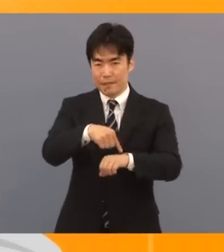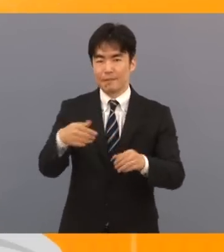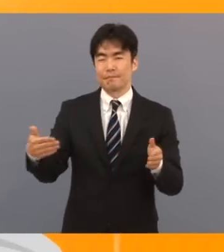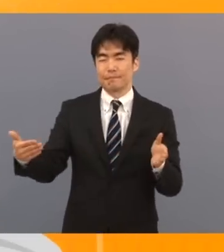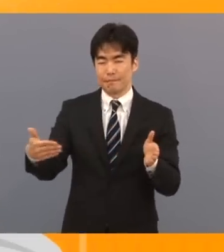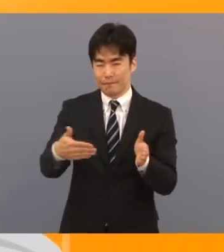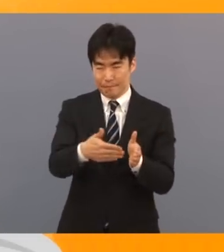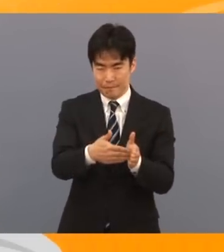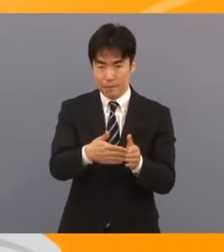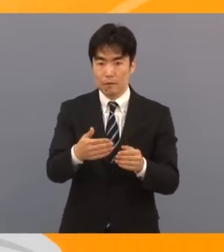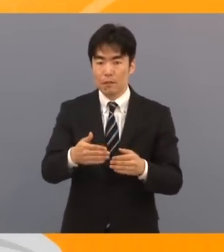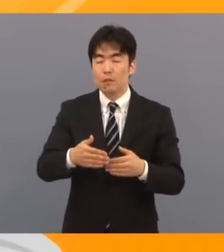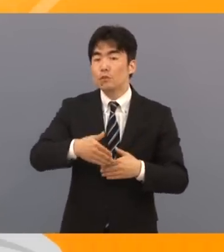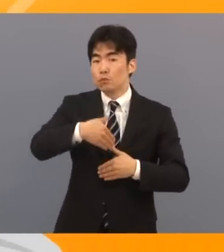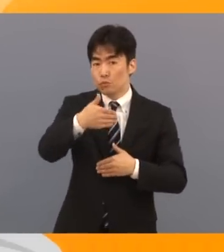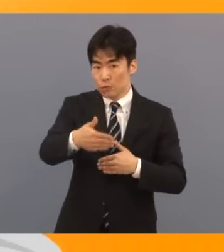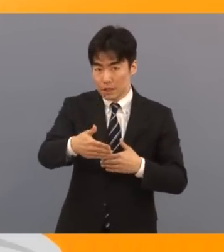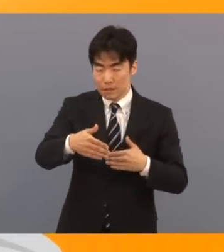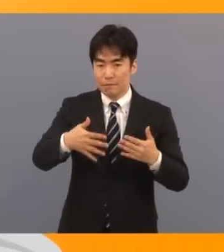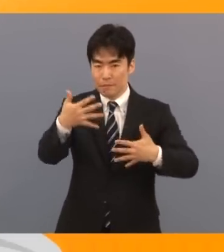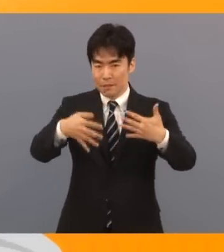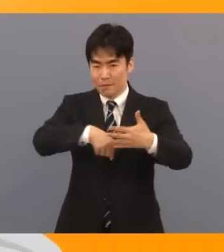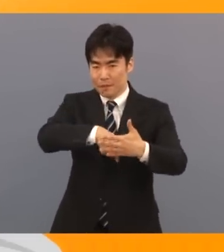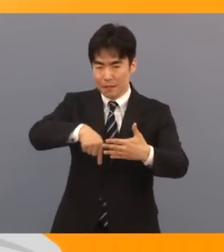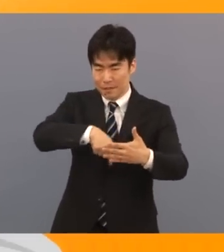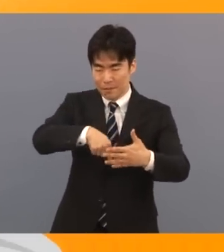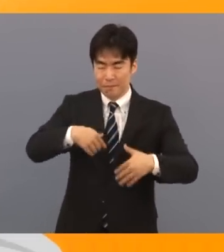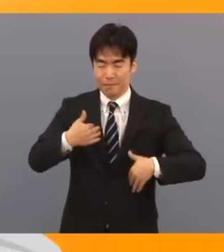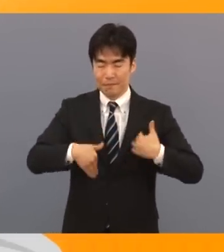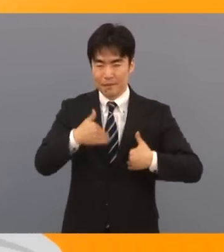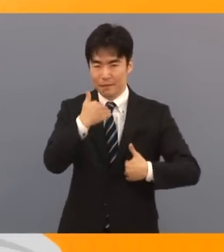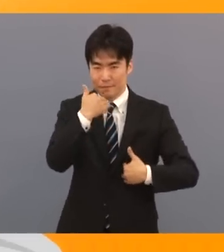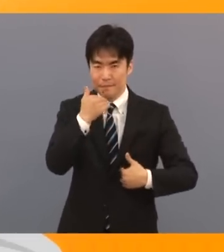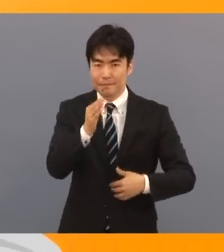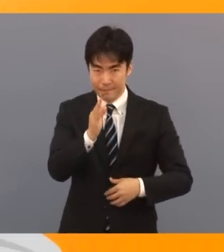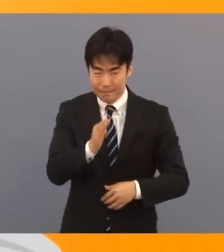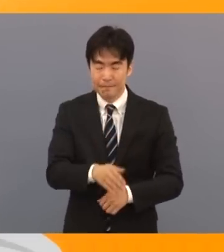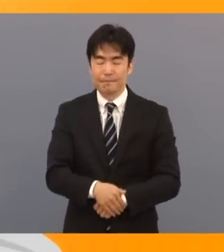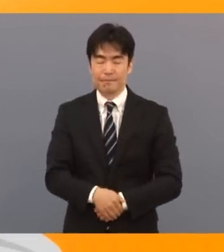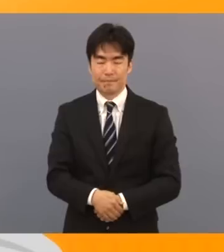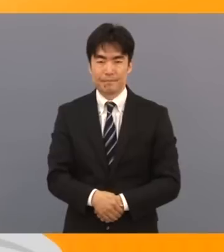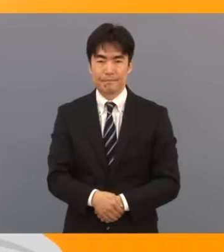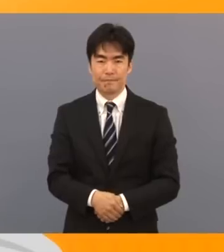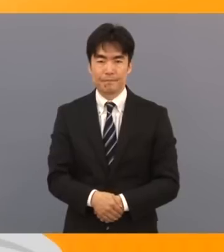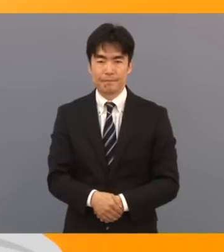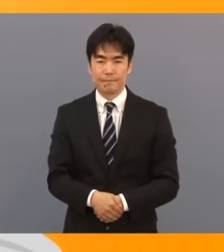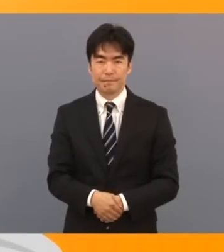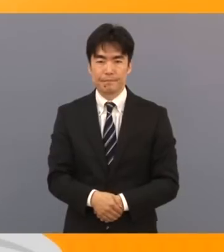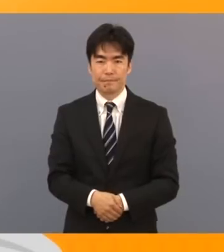別れの時間です。次回もいきいき越谷どうぞお楽しみに。